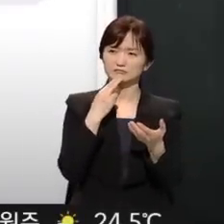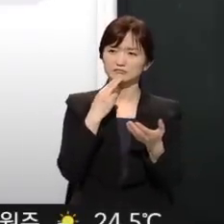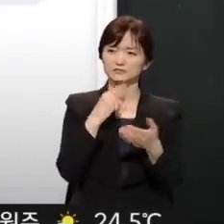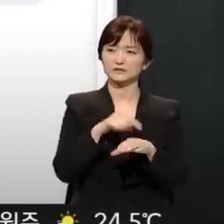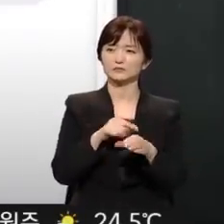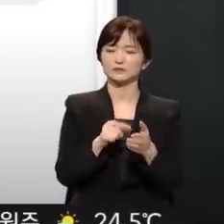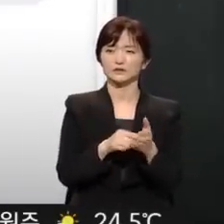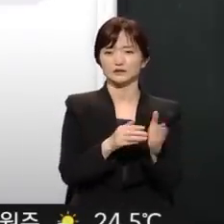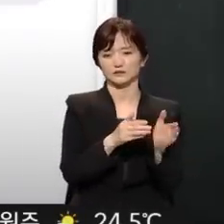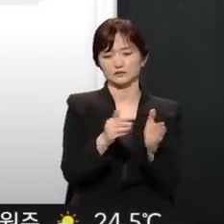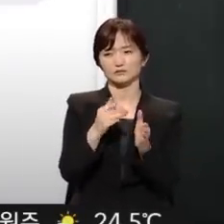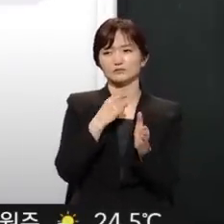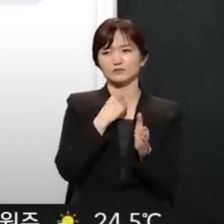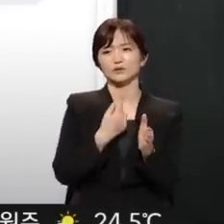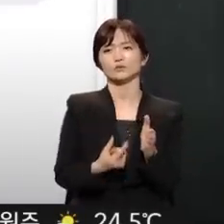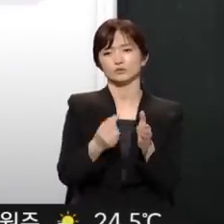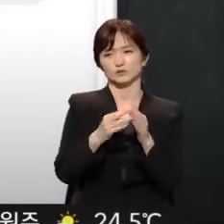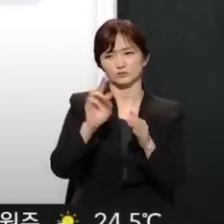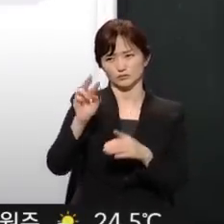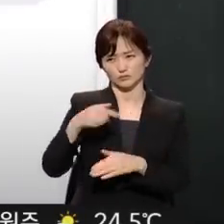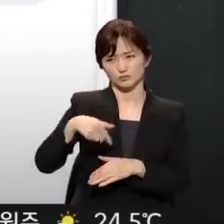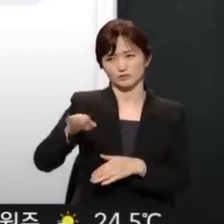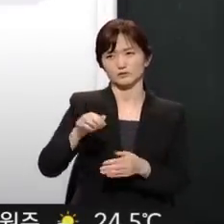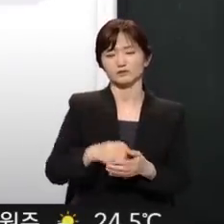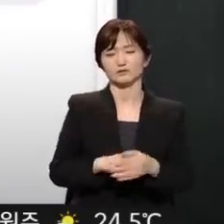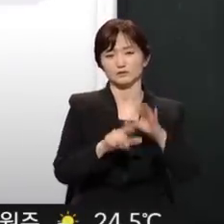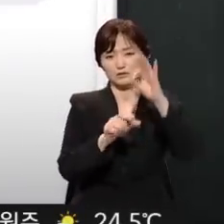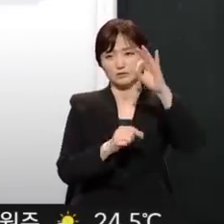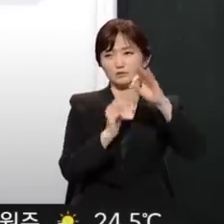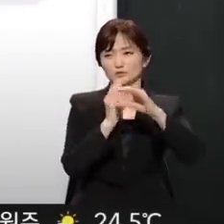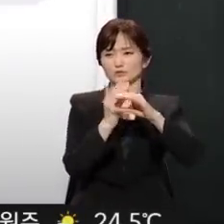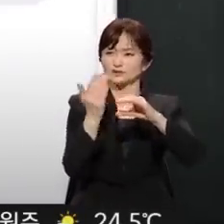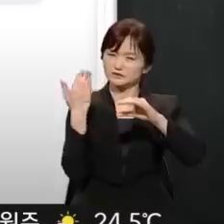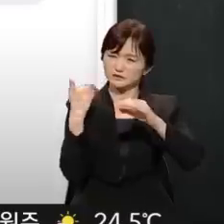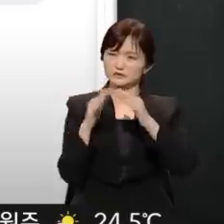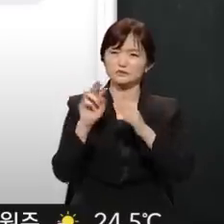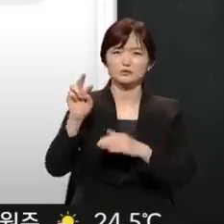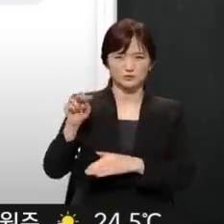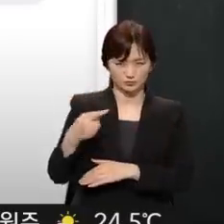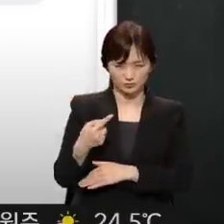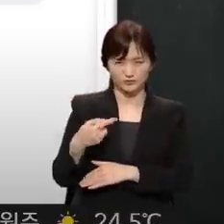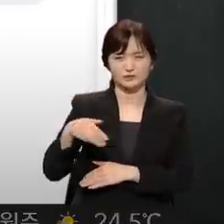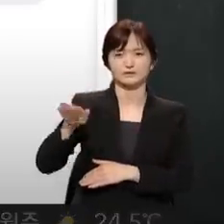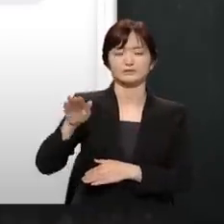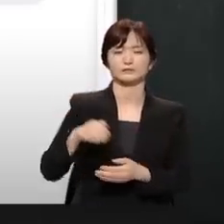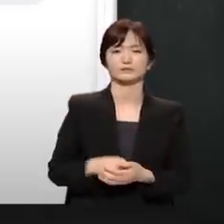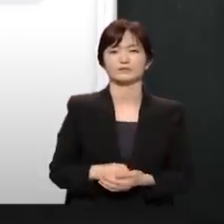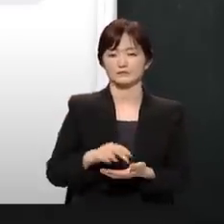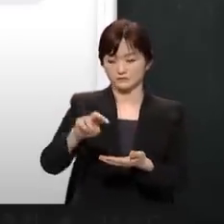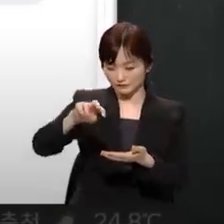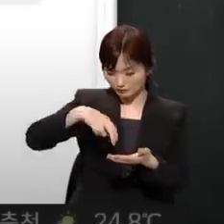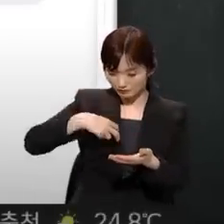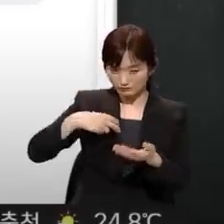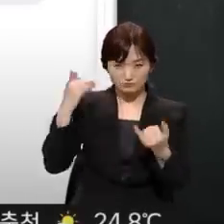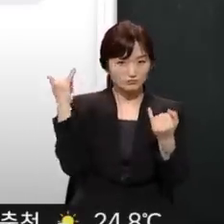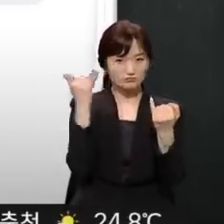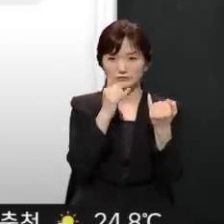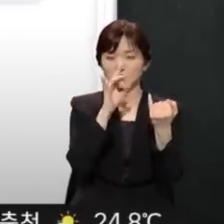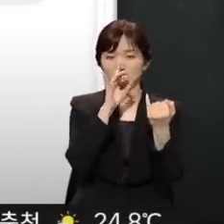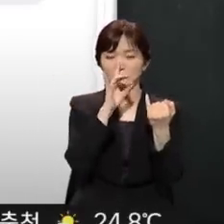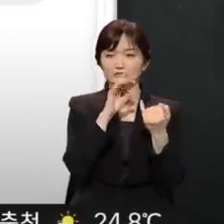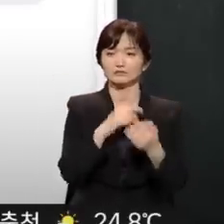마음 정리하고 싶어서 곧 들어가겠다. 10월 중순 전에는 귀가하겠다. 이런 문자만 보내고 전화는 안 된 그런